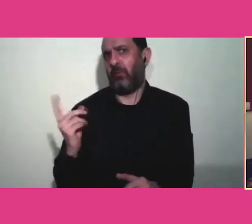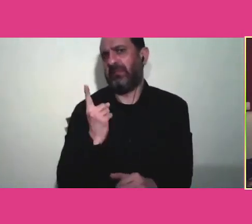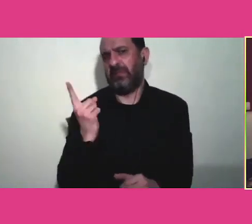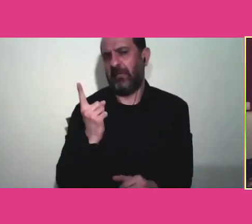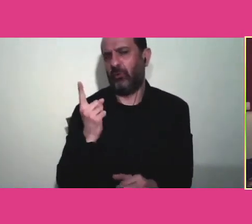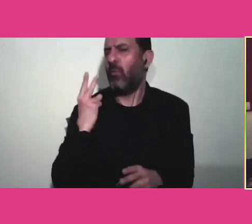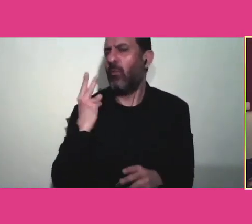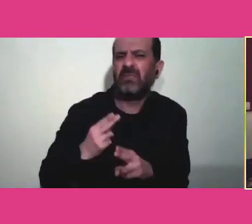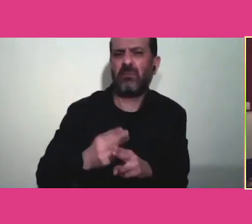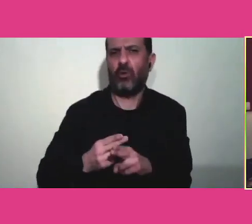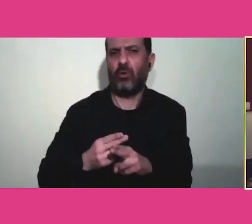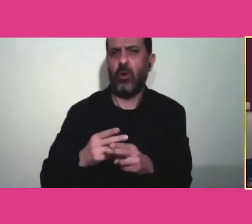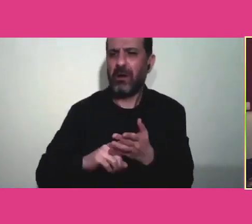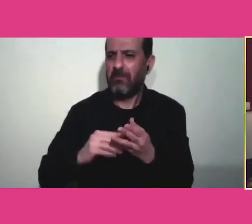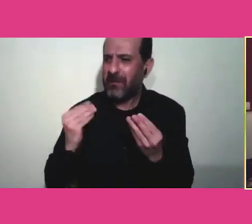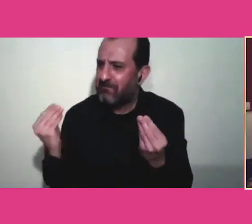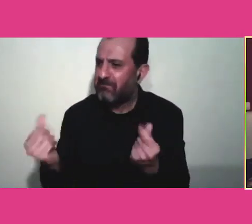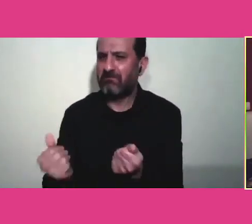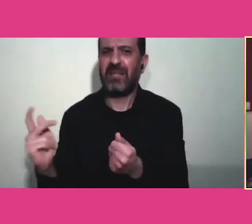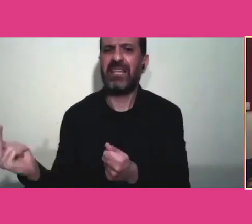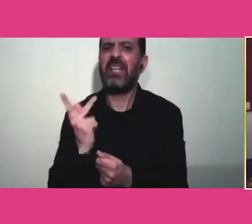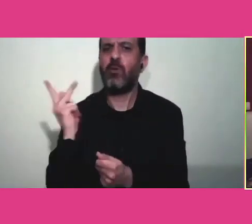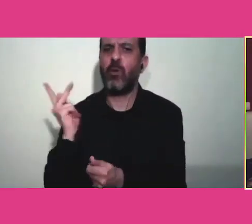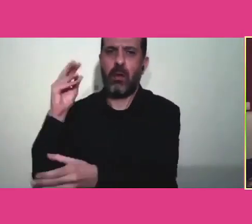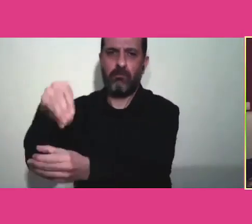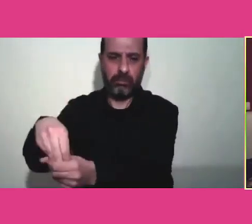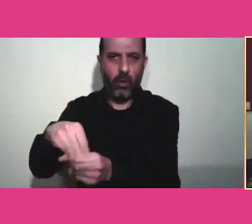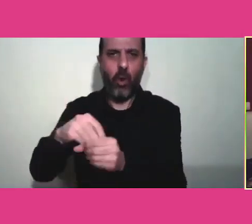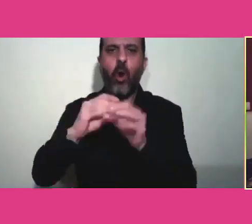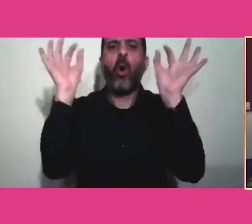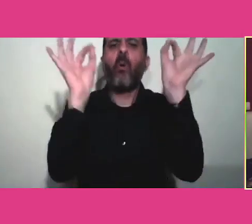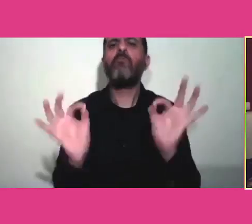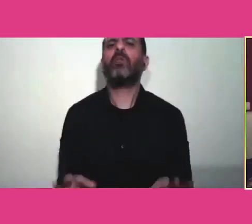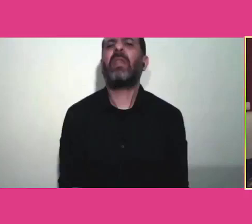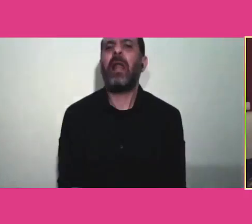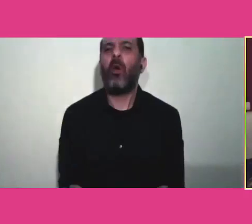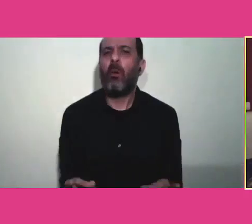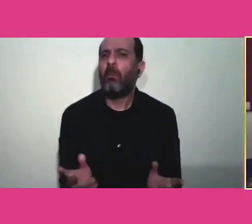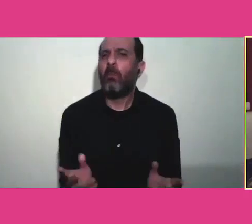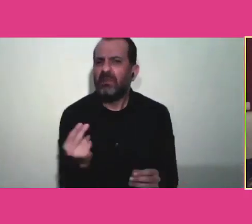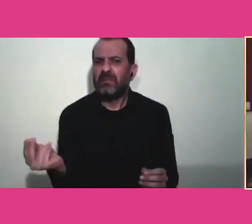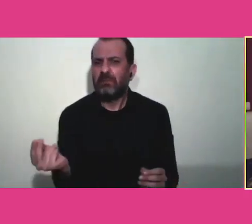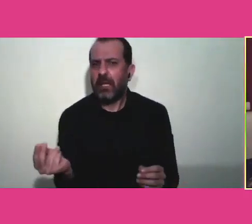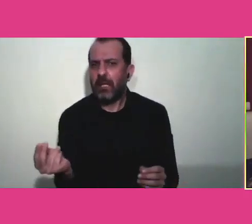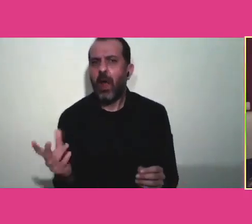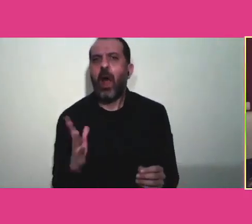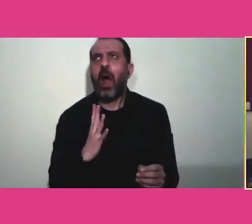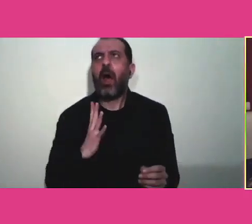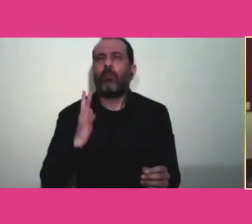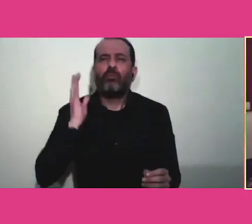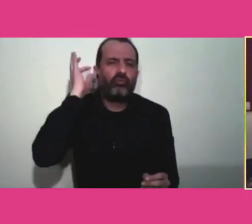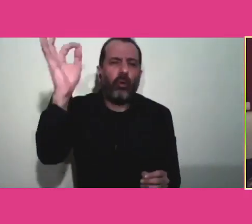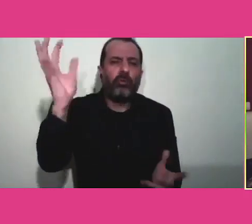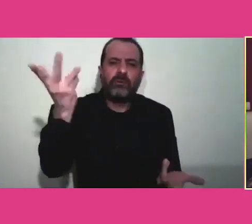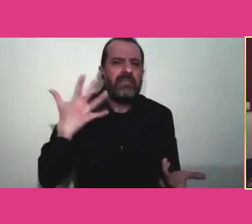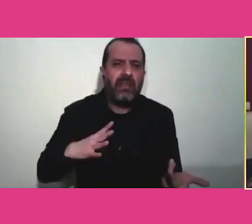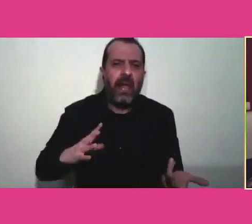μας. Εξάλλου, αν απλοποιήσουμε το όλο μοντέλο, ποιος είναι ο σκοπός του ανθρώπου? Να είναι ευτυχισμένος.